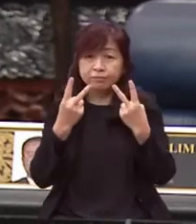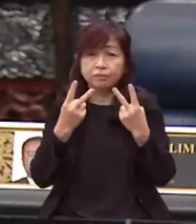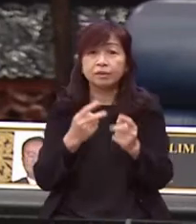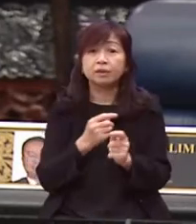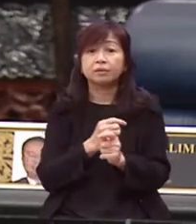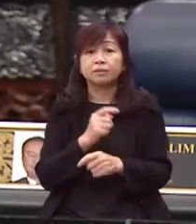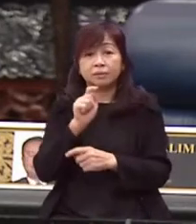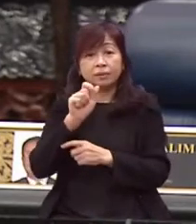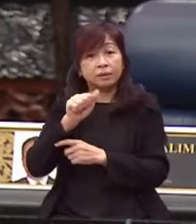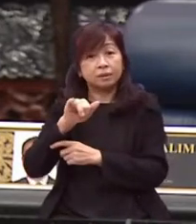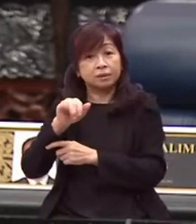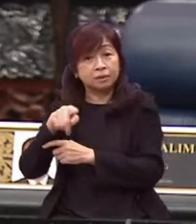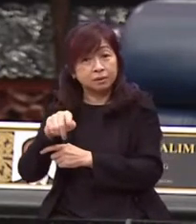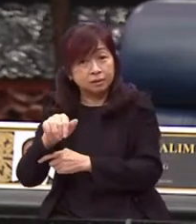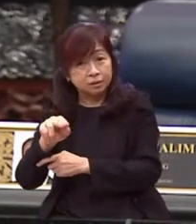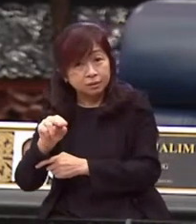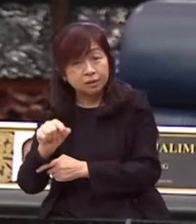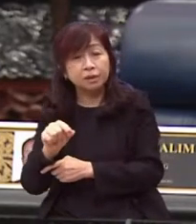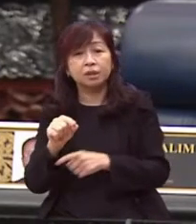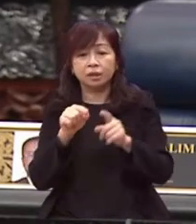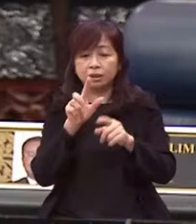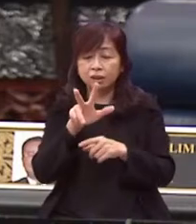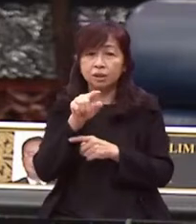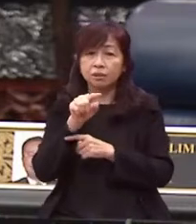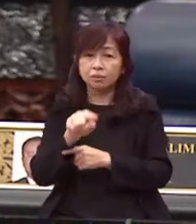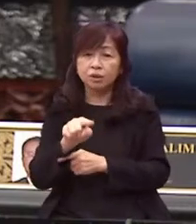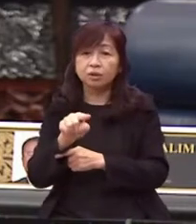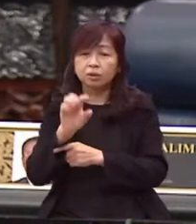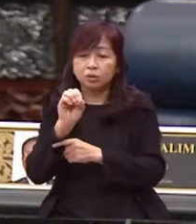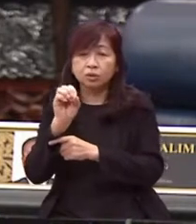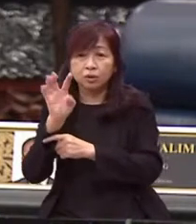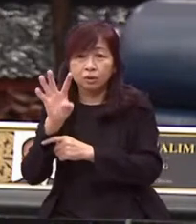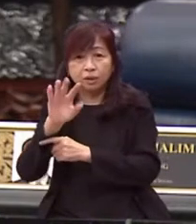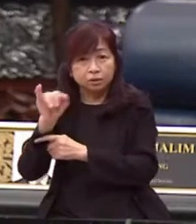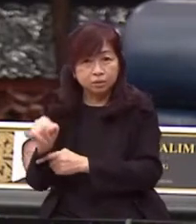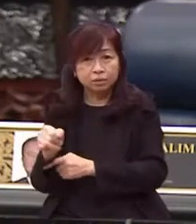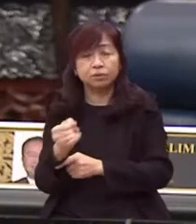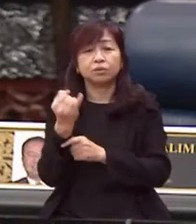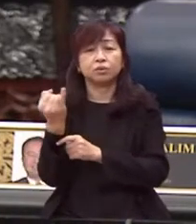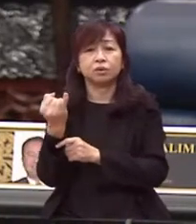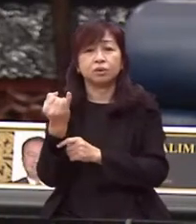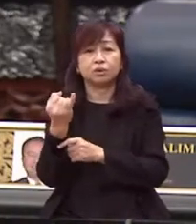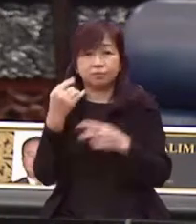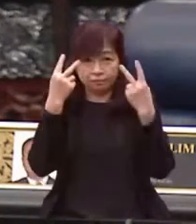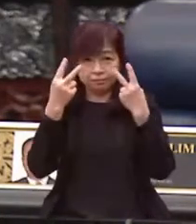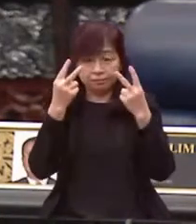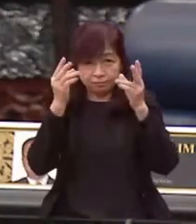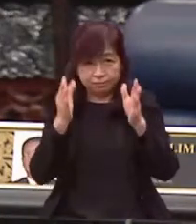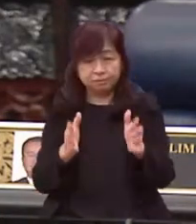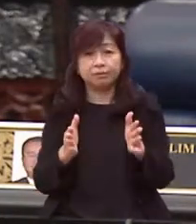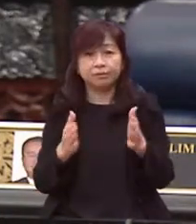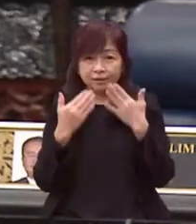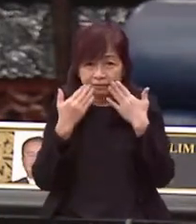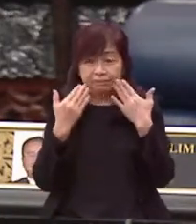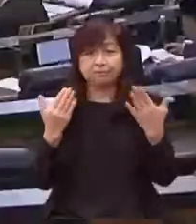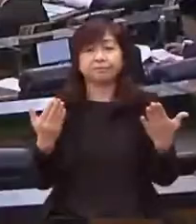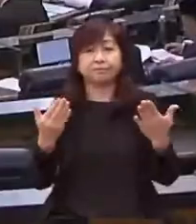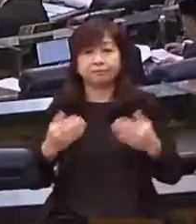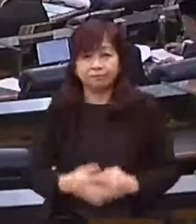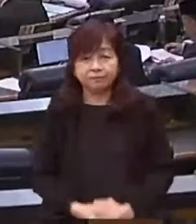Safari mencatat 3 kepulauan kosong 74 juta orang pelancong sekian terima